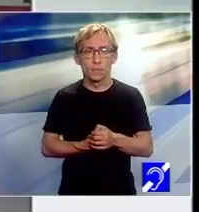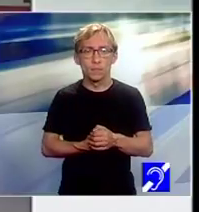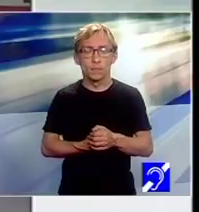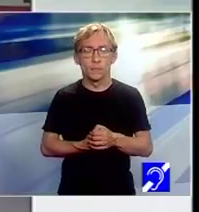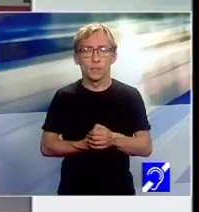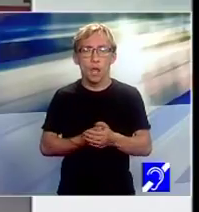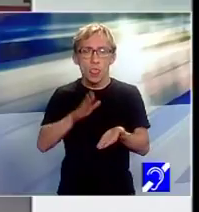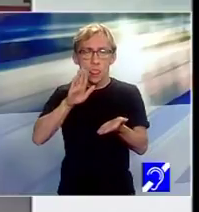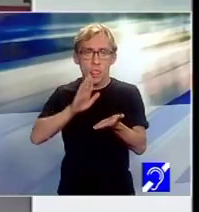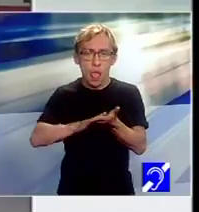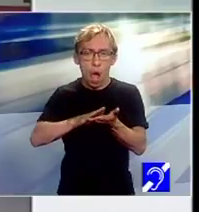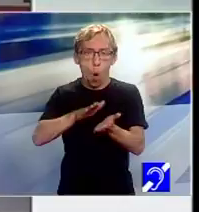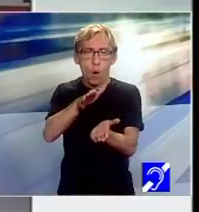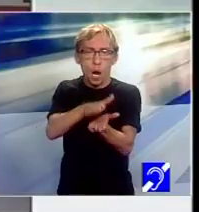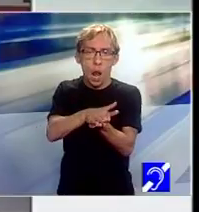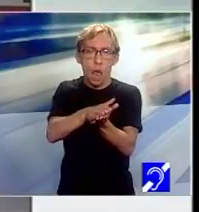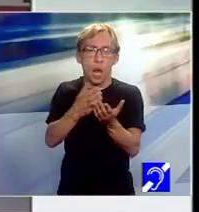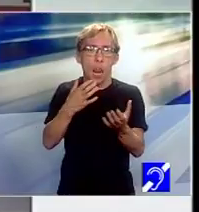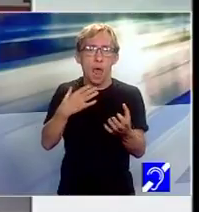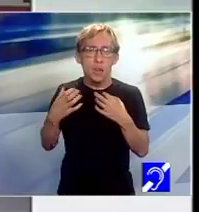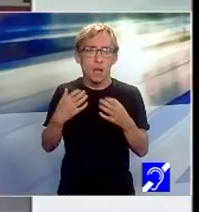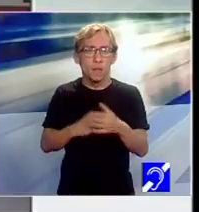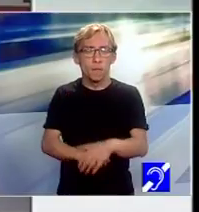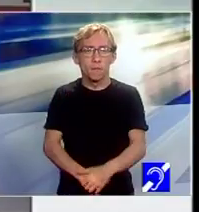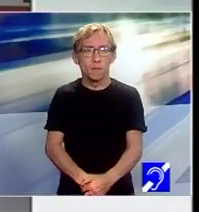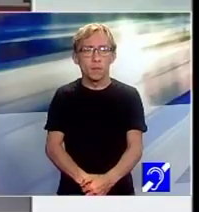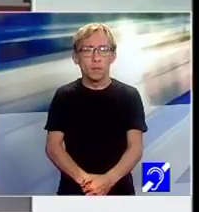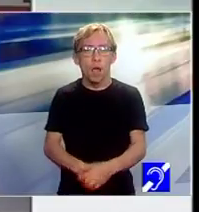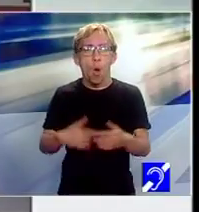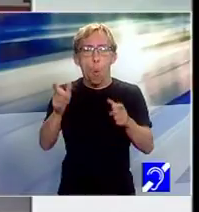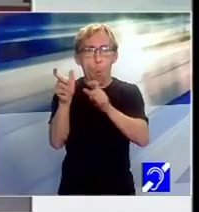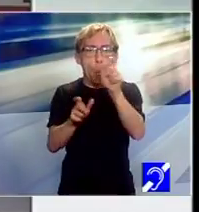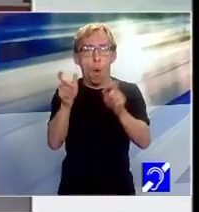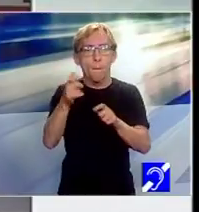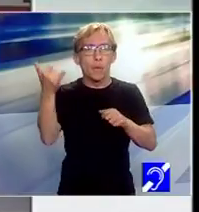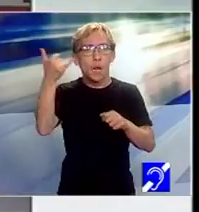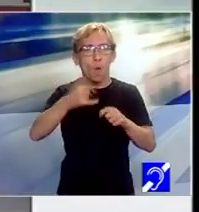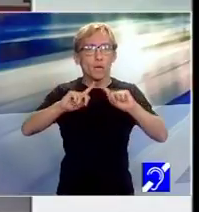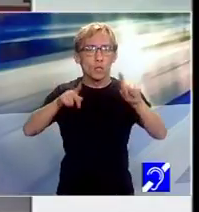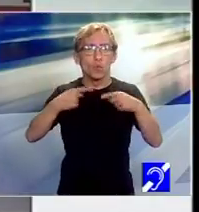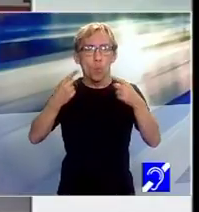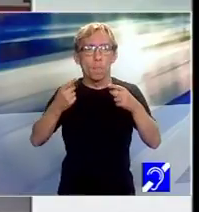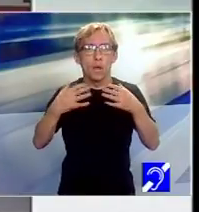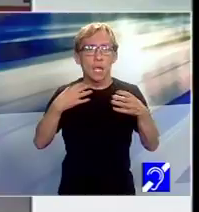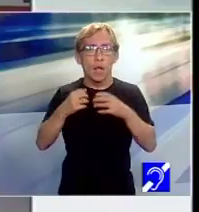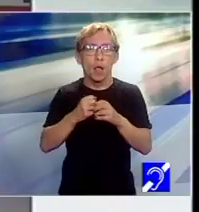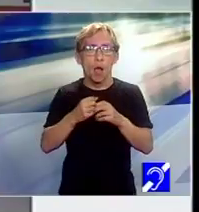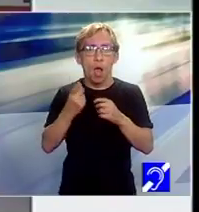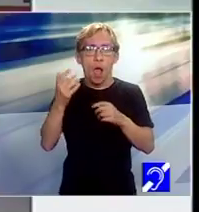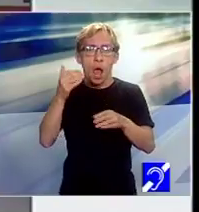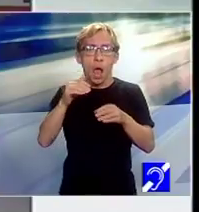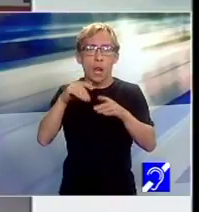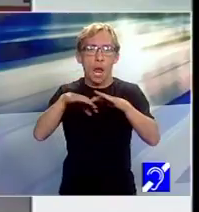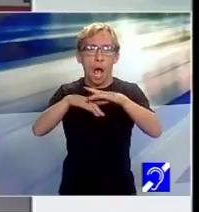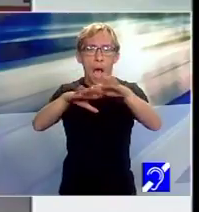mai bine despre ce e vorba. Am întâlnit și genul acesta de oameni care au venit în teatru după producțiile noastre în aer liber și după aceea